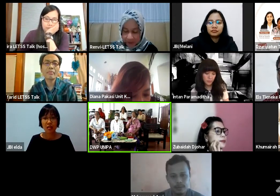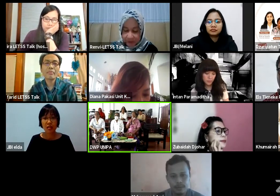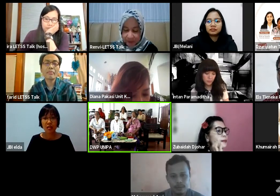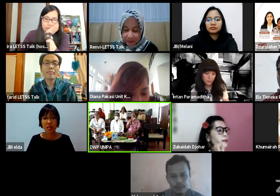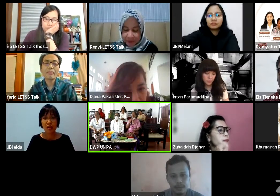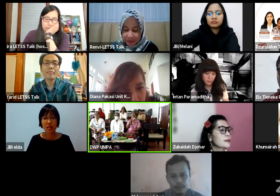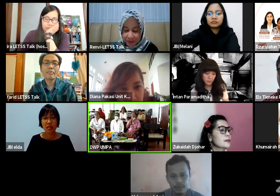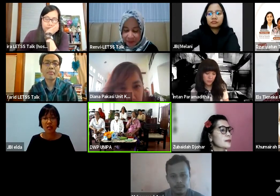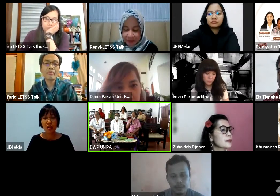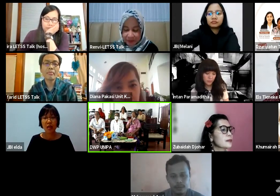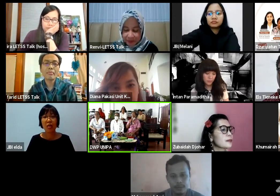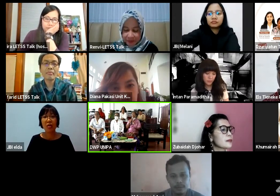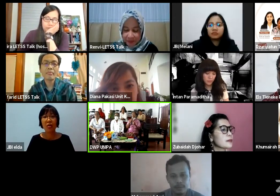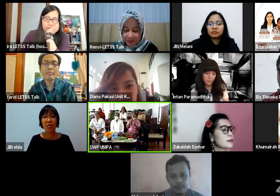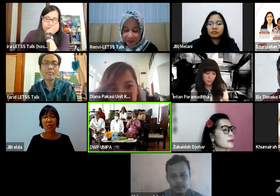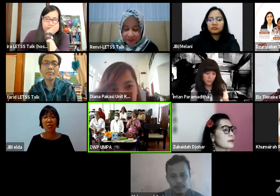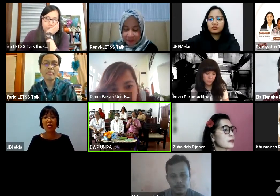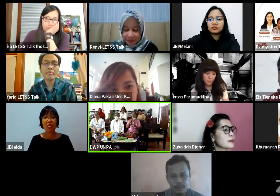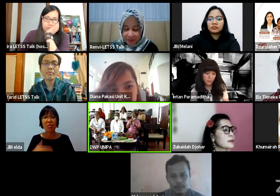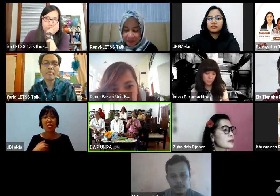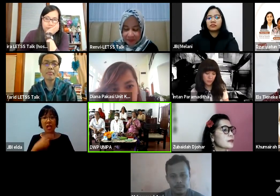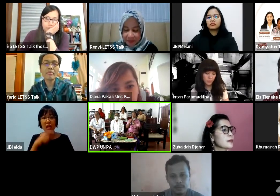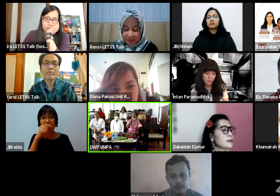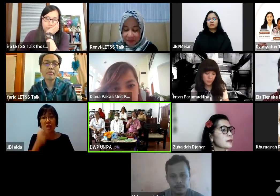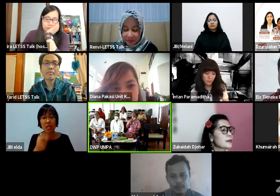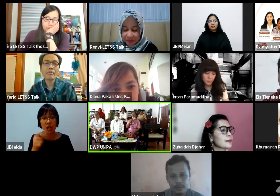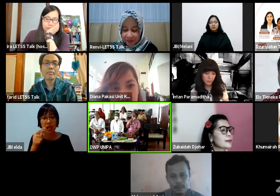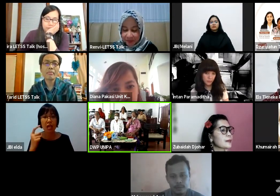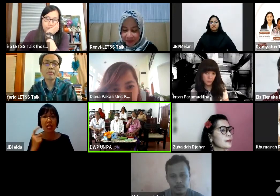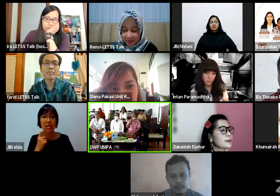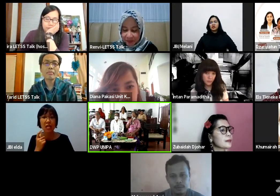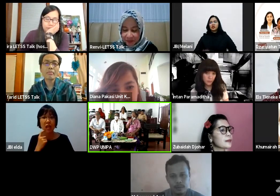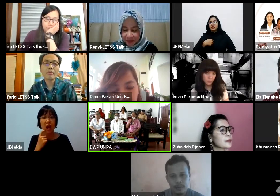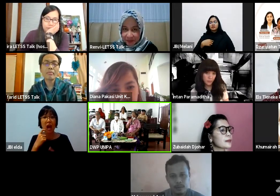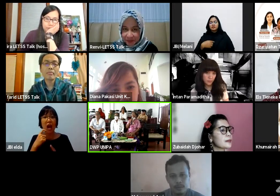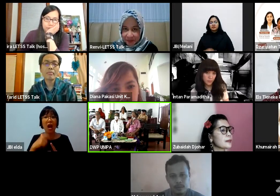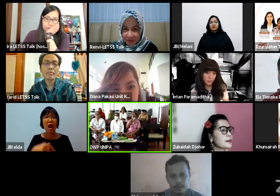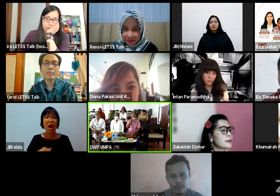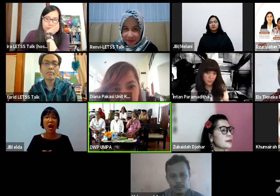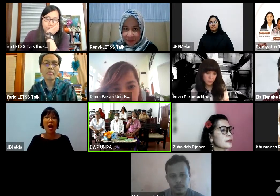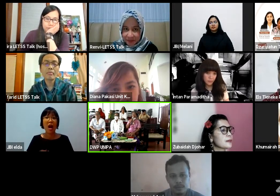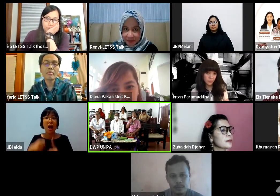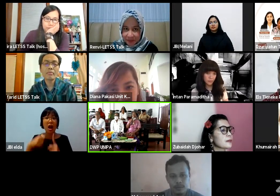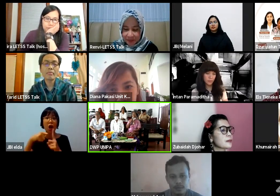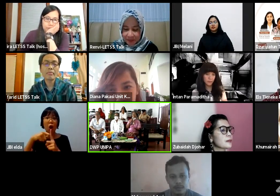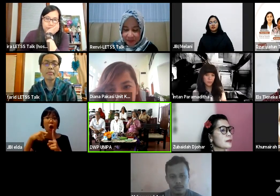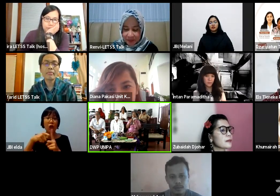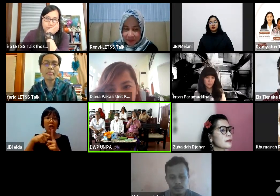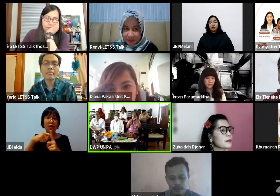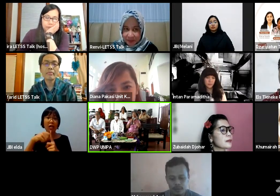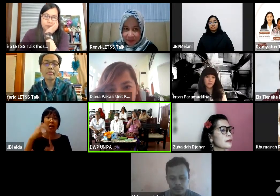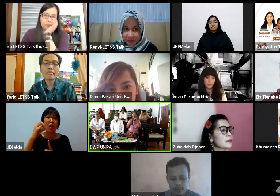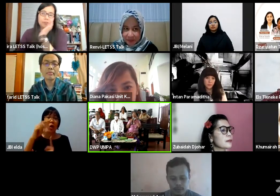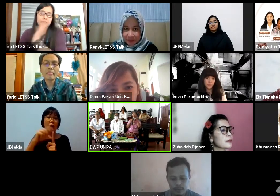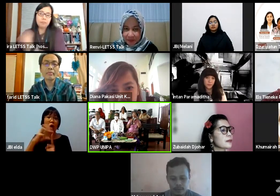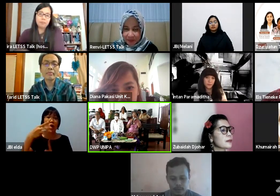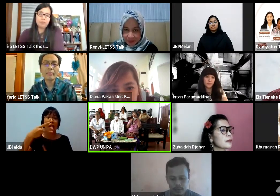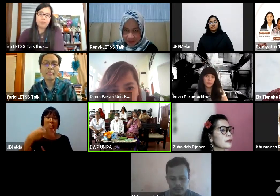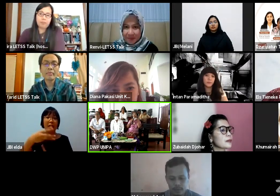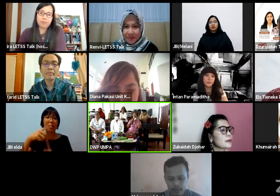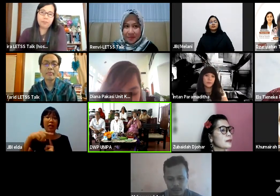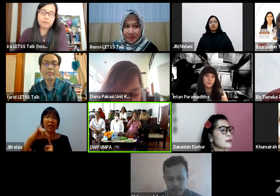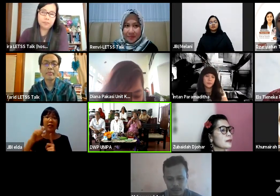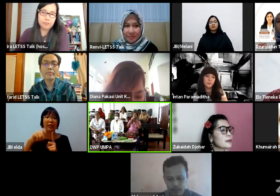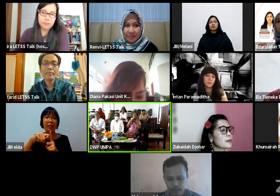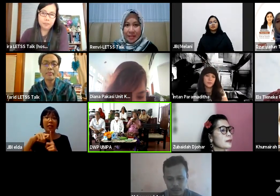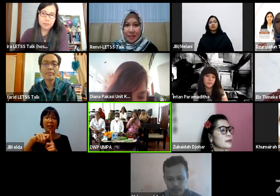tinggi supaya solusi untuk menyelesaikan kekerasan gender ini. Demikian Ibu, terima